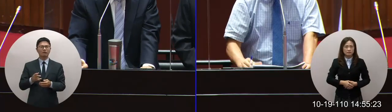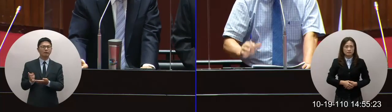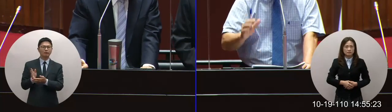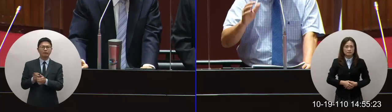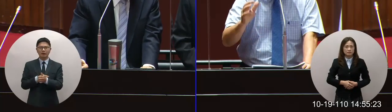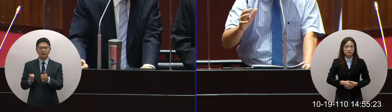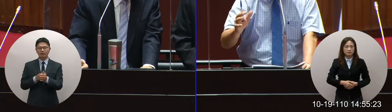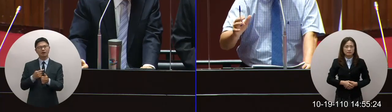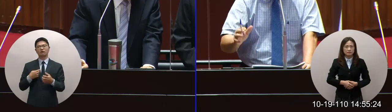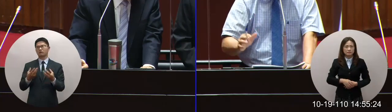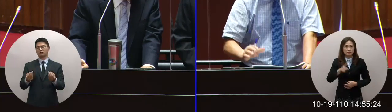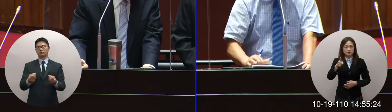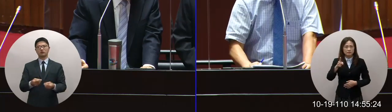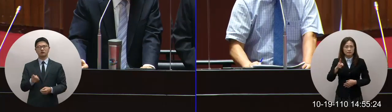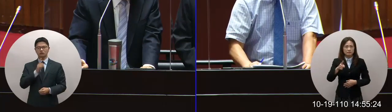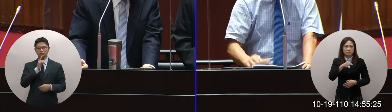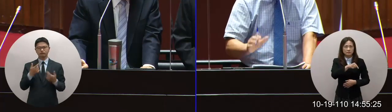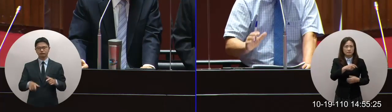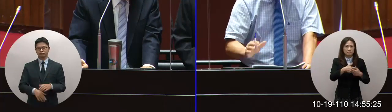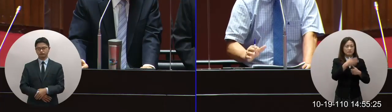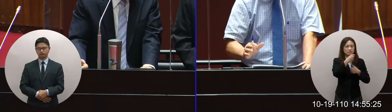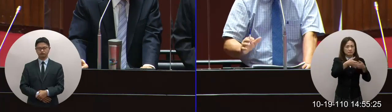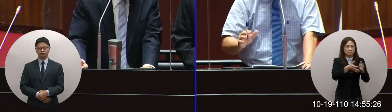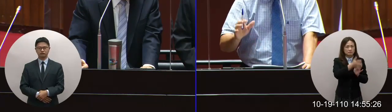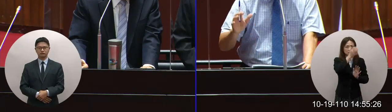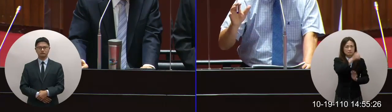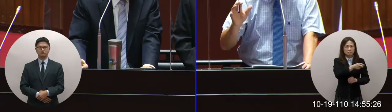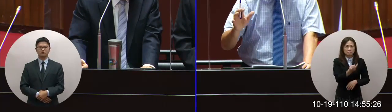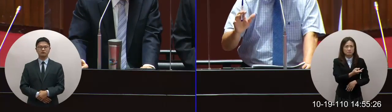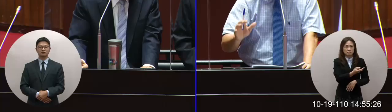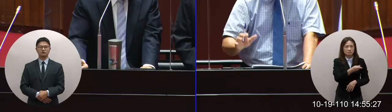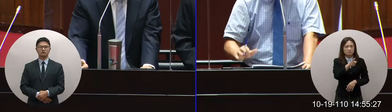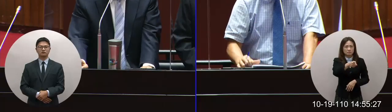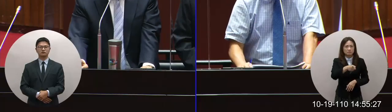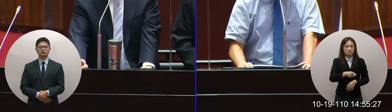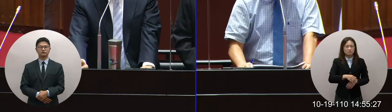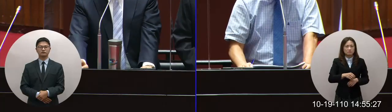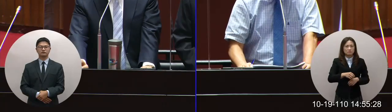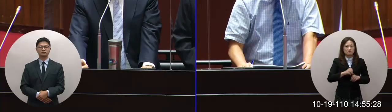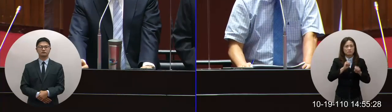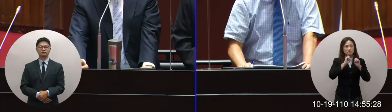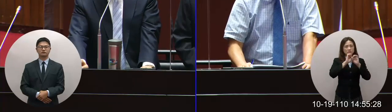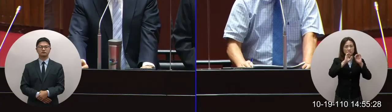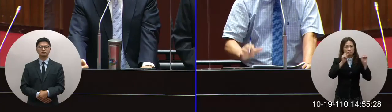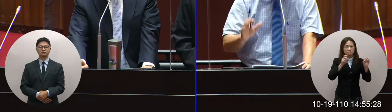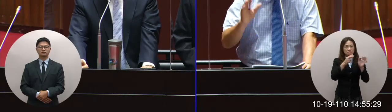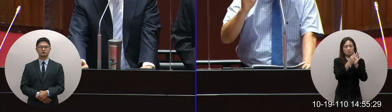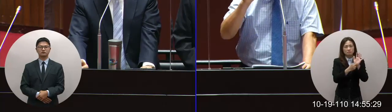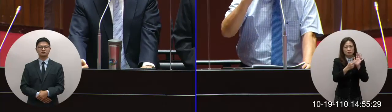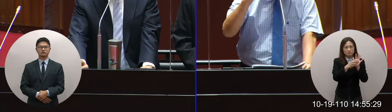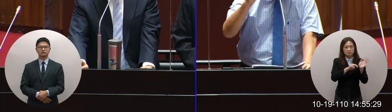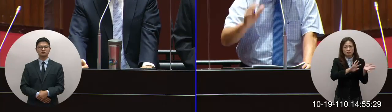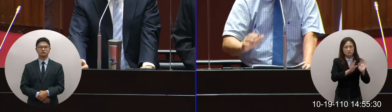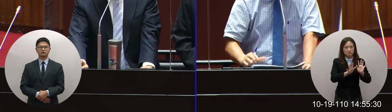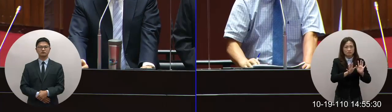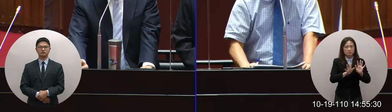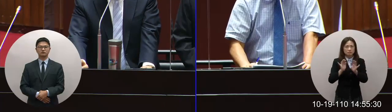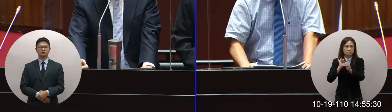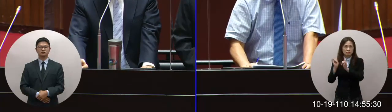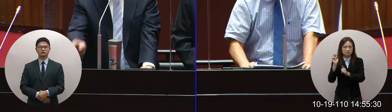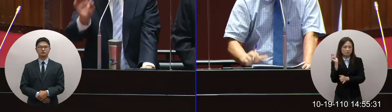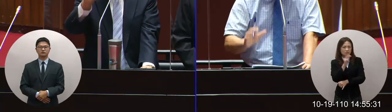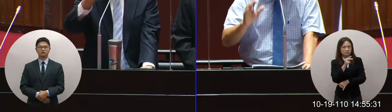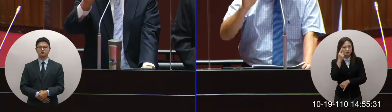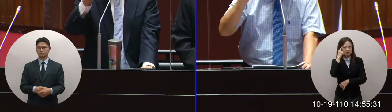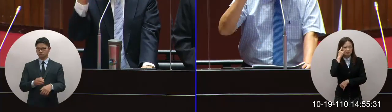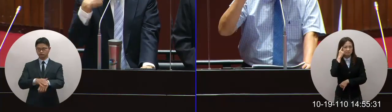实。 你跟卫部长那种想法态度，对媒体的讲法，其实让很多民众感